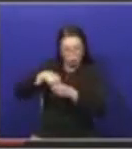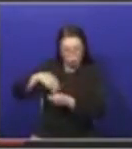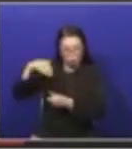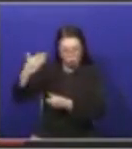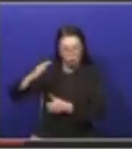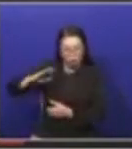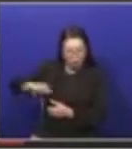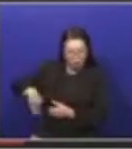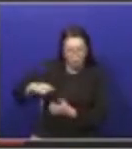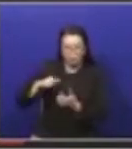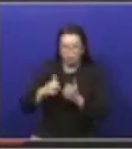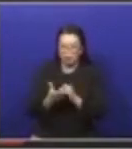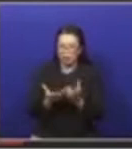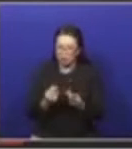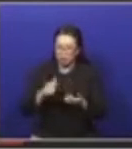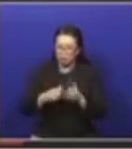แก้ปัญหาที่ดินมีตั้งแต่เหนือจดใต้ครับถ้าไม่เชื่อลองไปถามพี่น้องที่อยู่รอบบริเวณเทือกเขาบูโดจังหวัดนราธิวาส